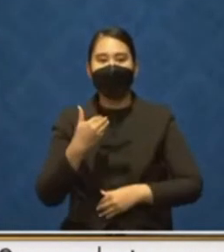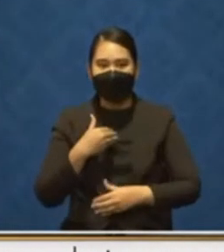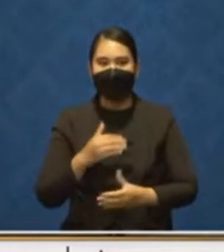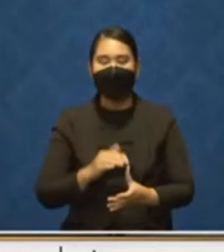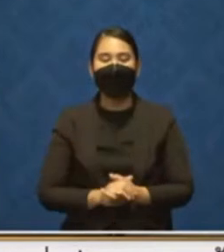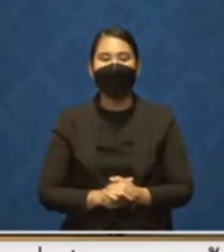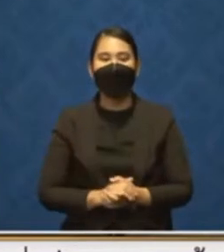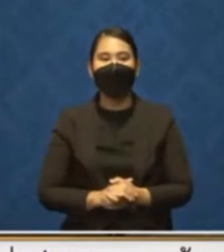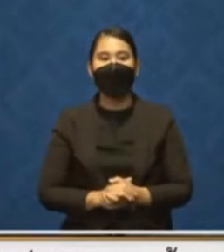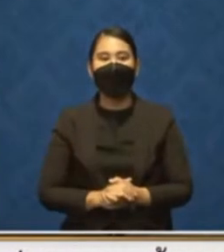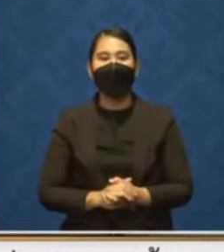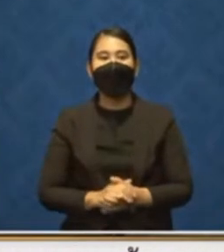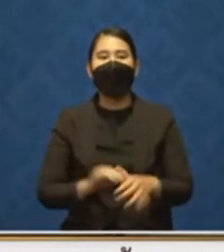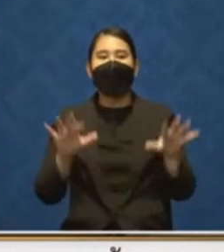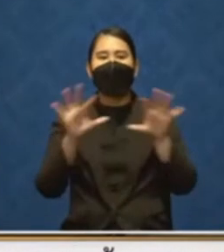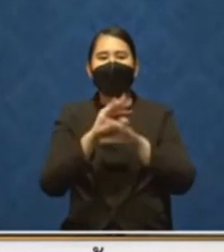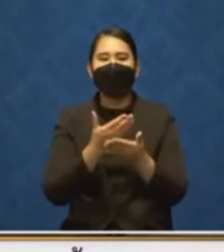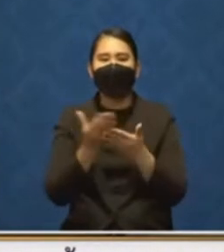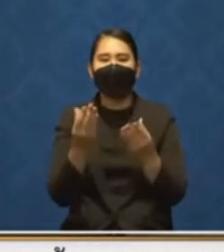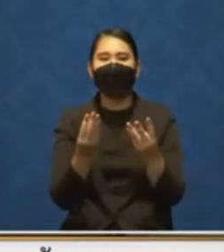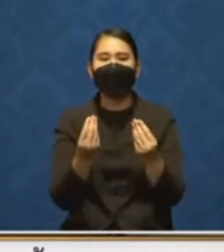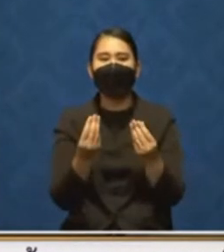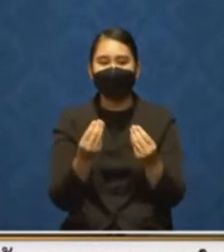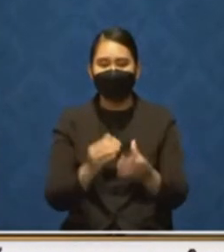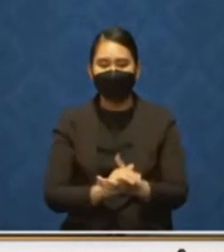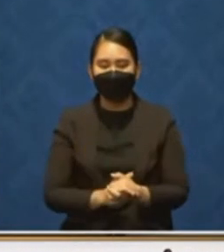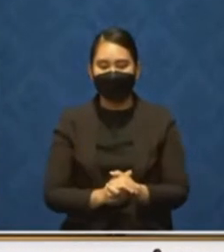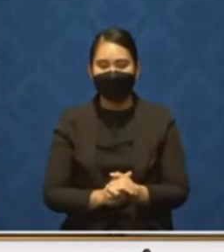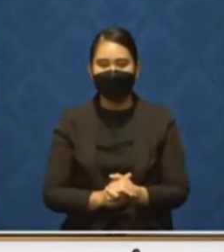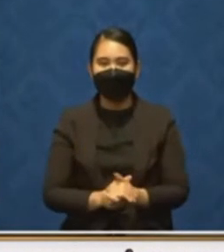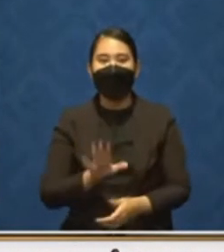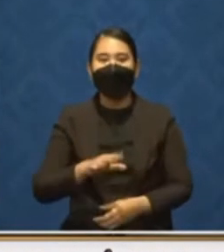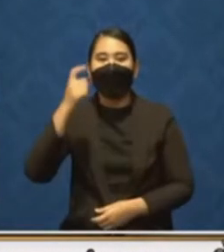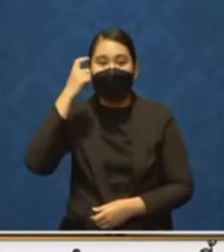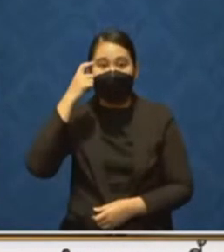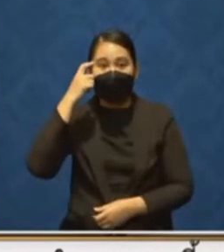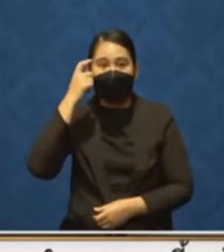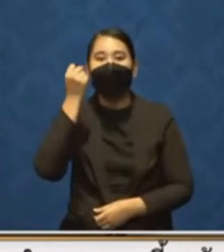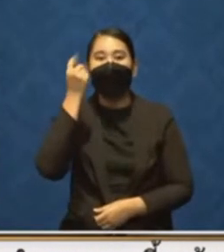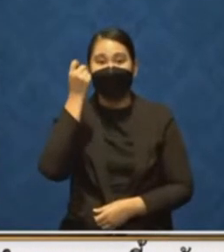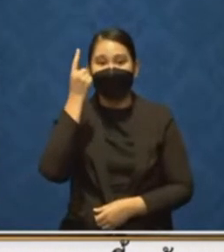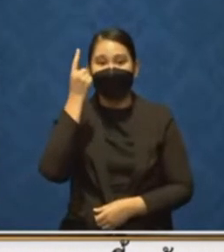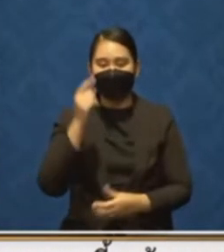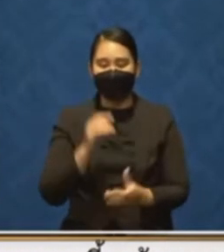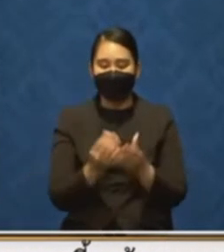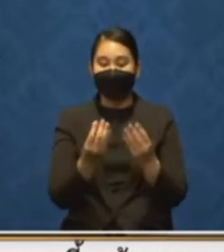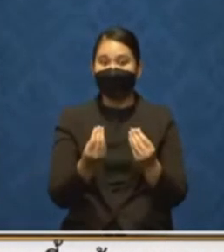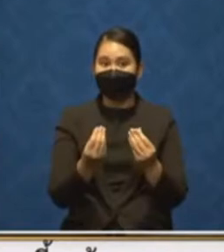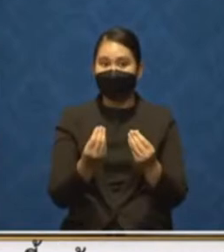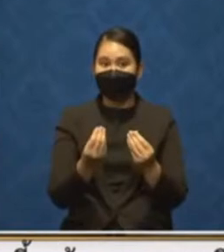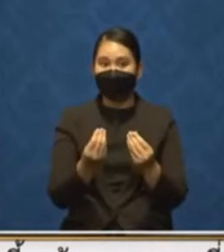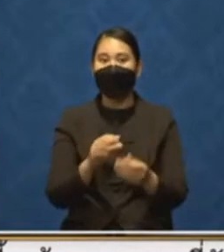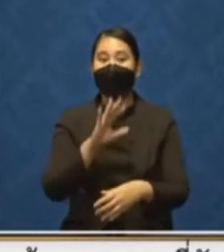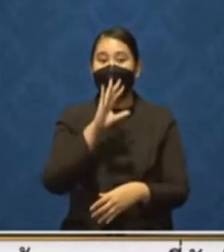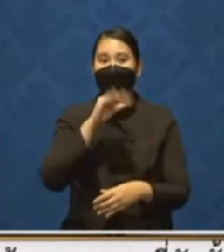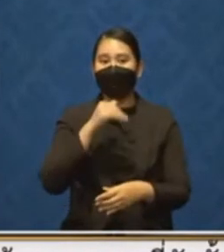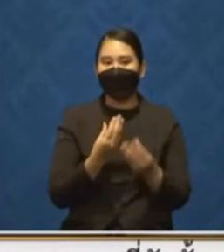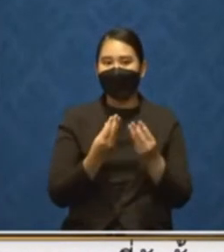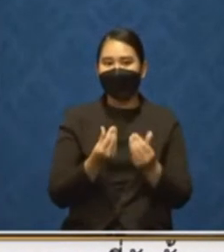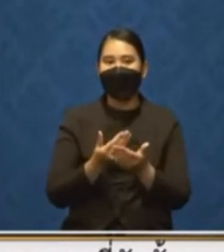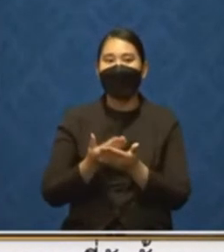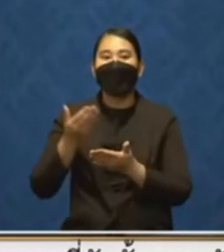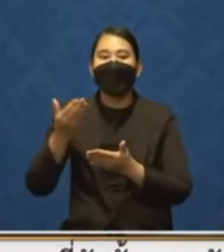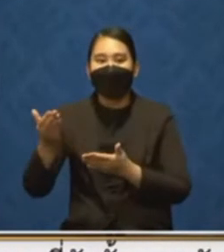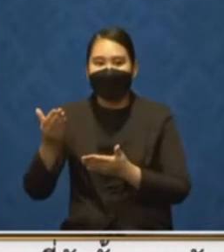ไม่ดีตัวตนเหมือนเราซื้อที่ดินนะครับรู้กันเป็นที่เข้าใจกันว่าซื้อที่ดินให้กับพี่วันเยี่ยมลุงที่ว่าจะให้